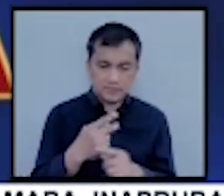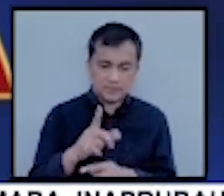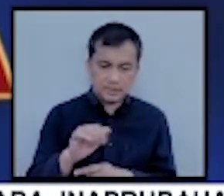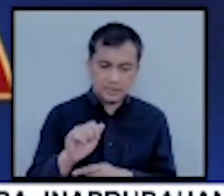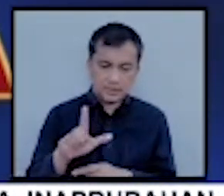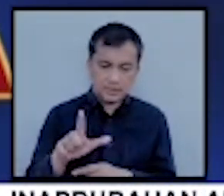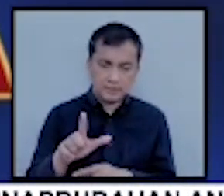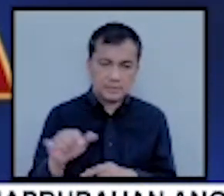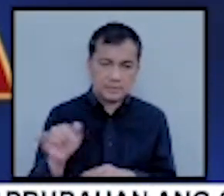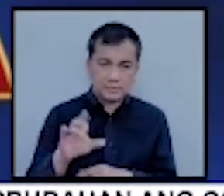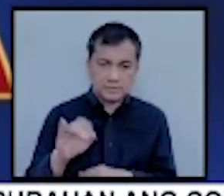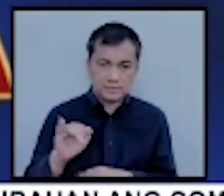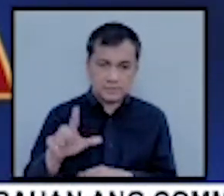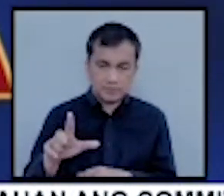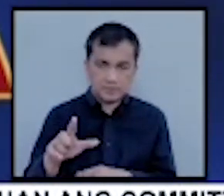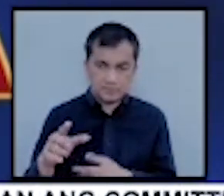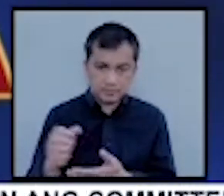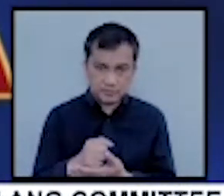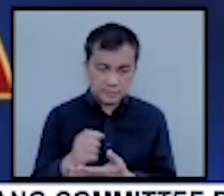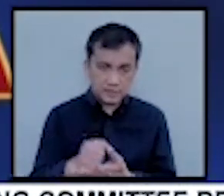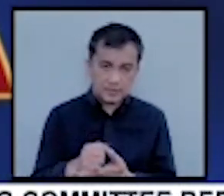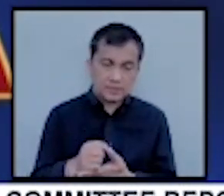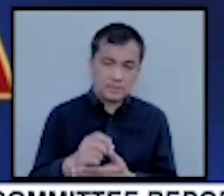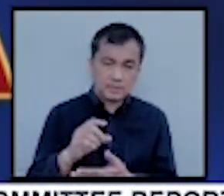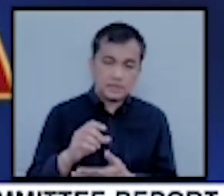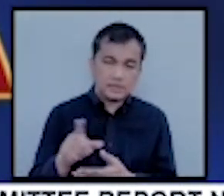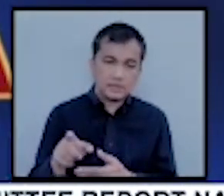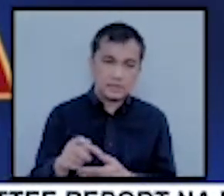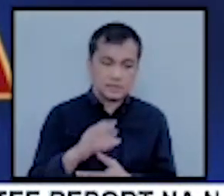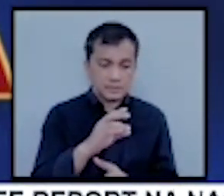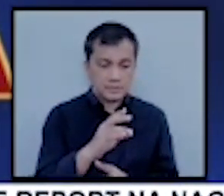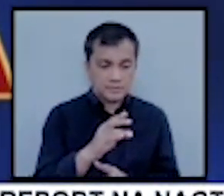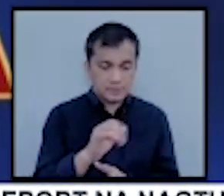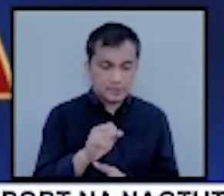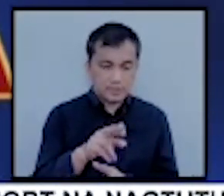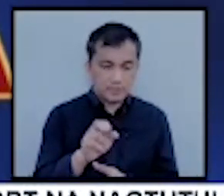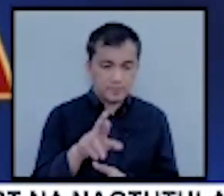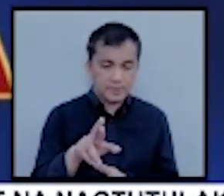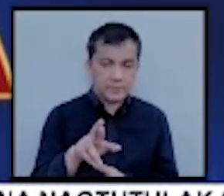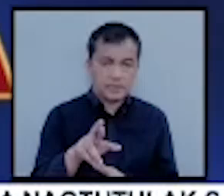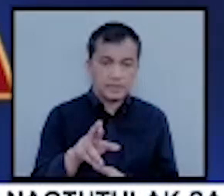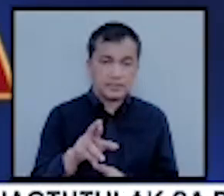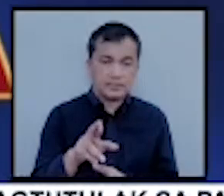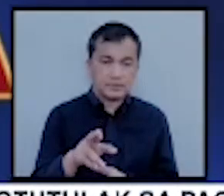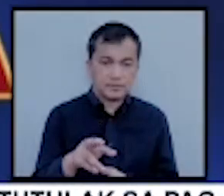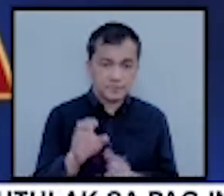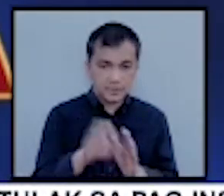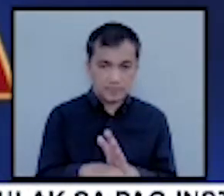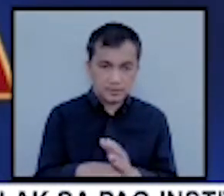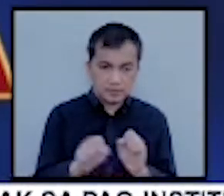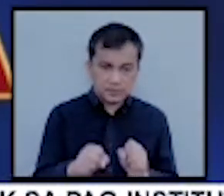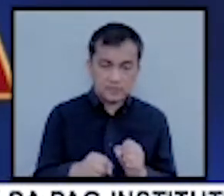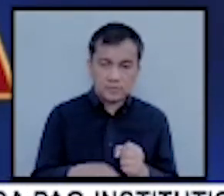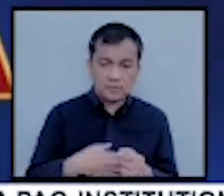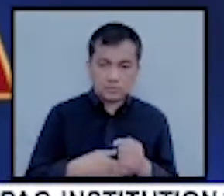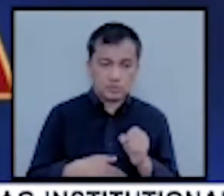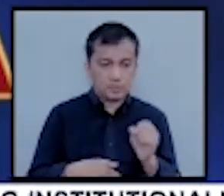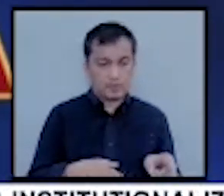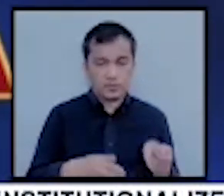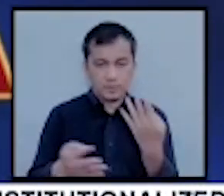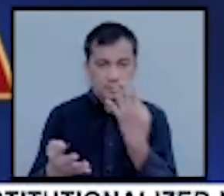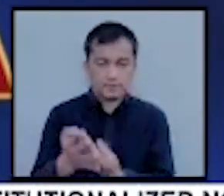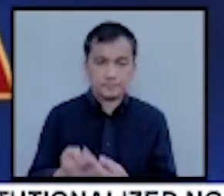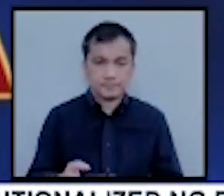civil case lang na magkukolekta ka lang ng danyos at yung cyber, yung criminal libel na kung saan gusto mo pang ipakulong. Ako